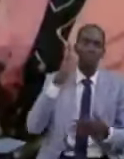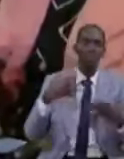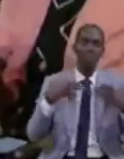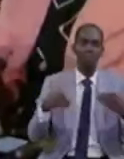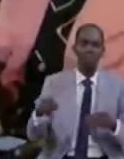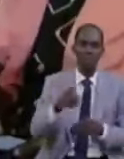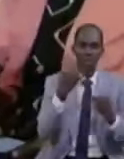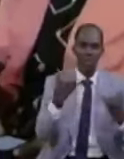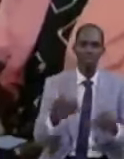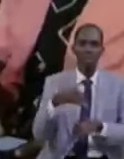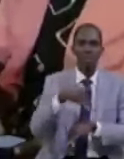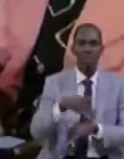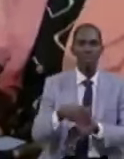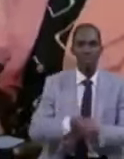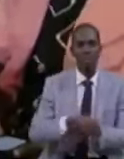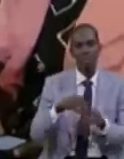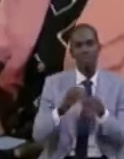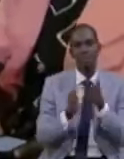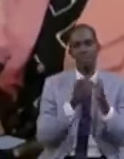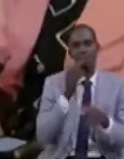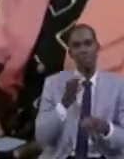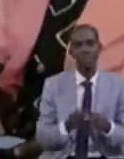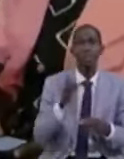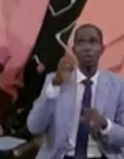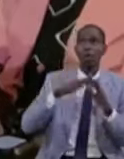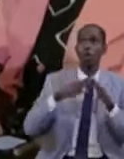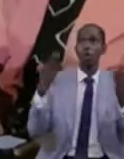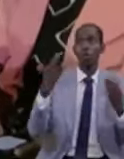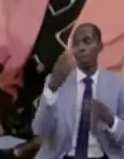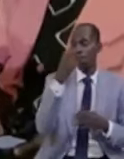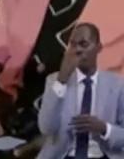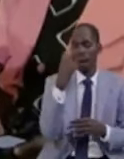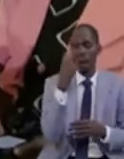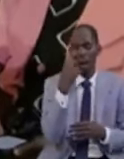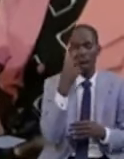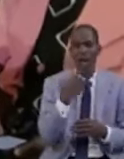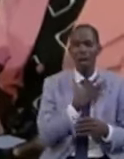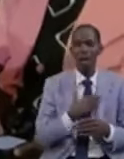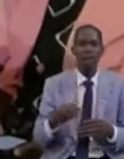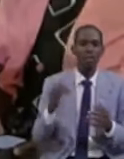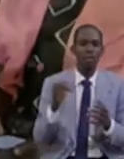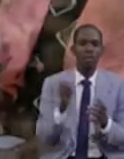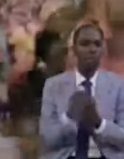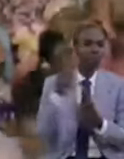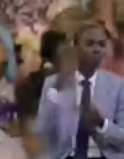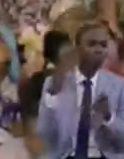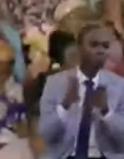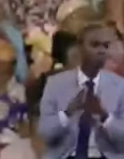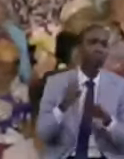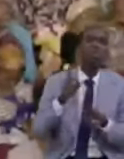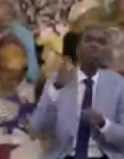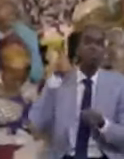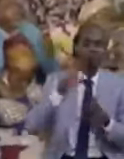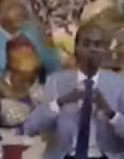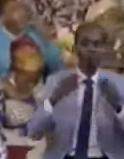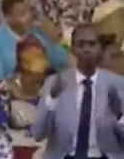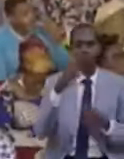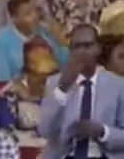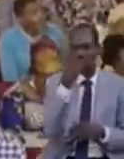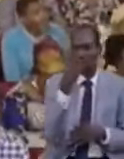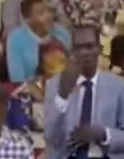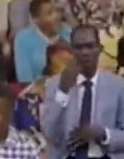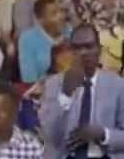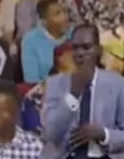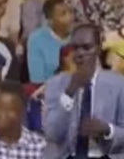aujourd'hui il a ouvert les yeux des aveugles les années passées il va ouvrir tes yeux aveugles